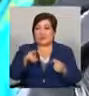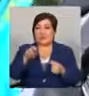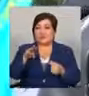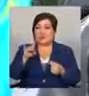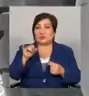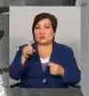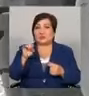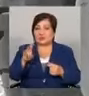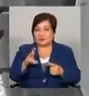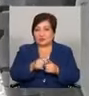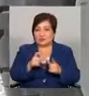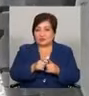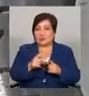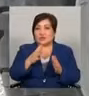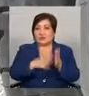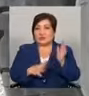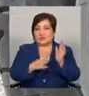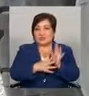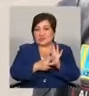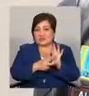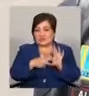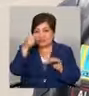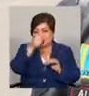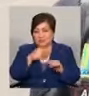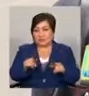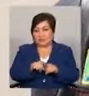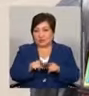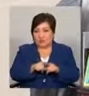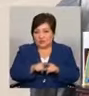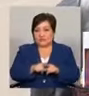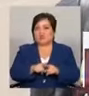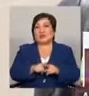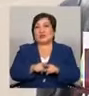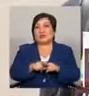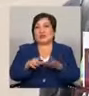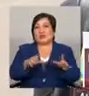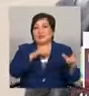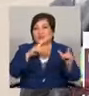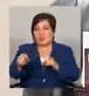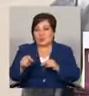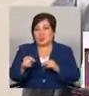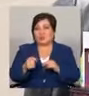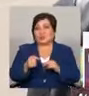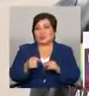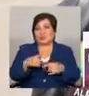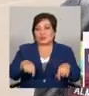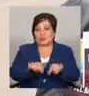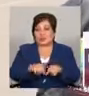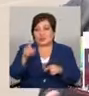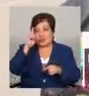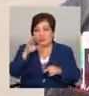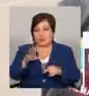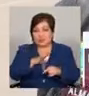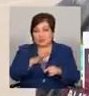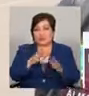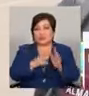шеру 98 жылдан бері ұйымдастырып келеді. Байкерлер шеруі елімізде 90 жылдардан бері әйгілі бола бастады. Бірақ